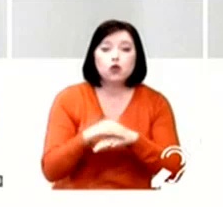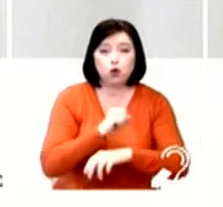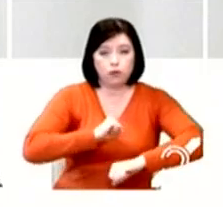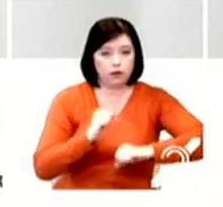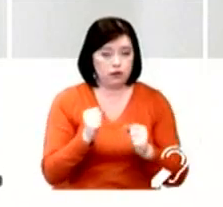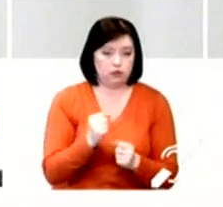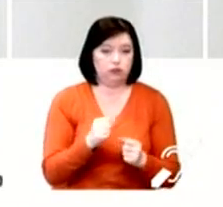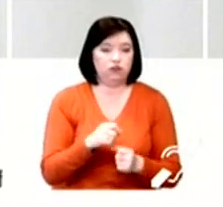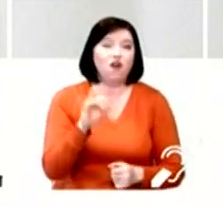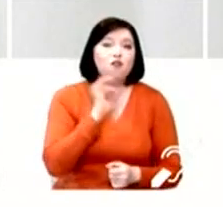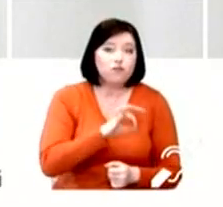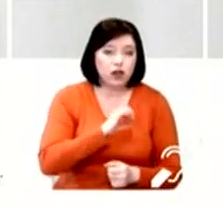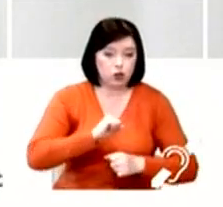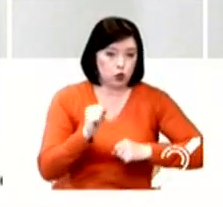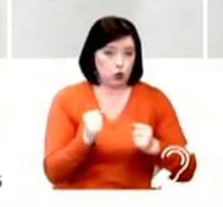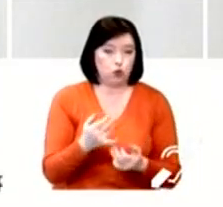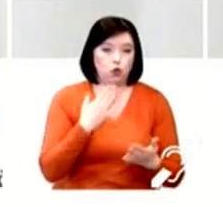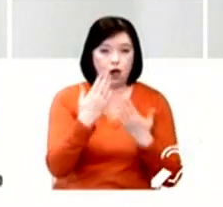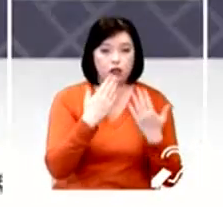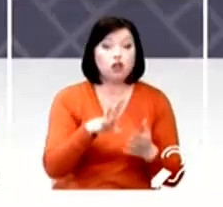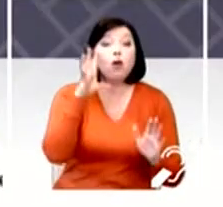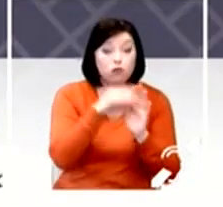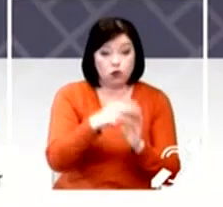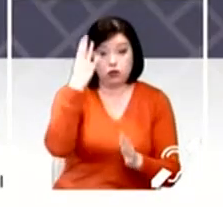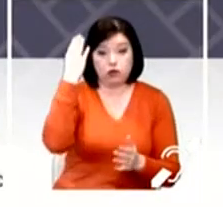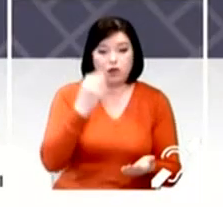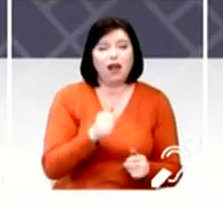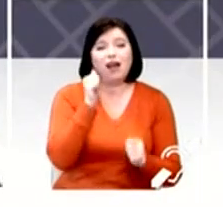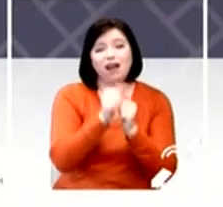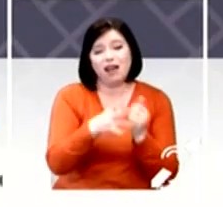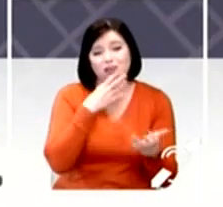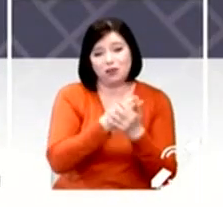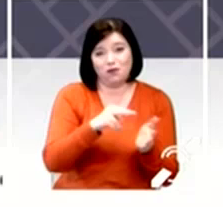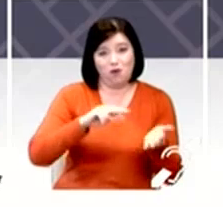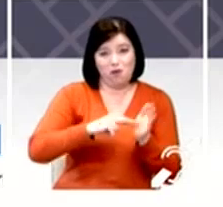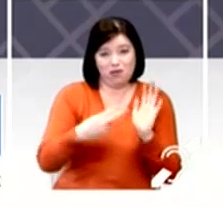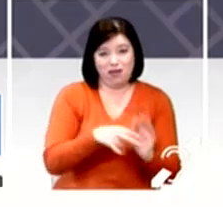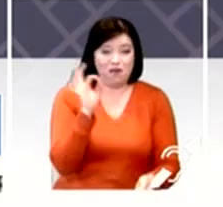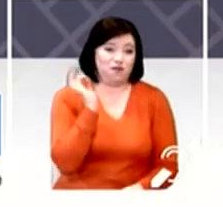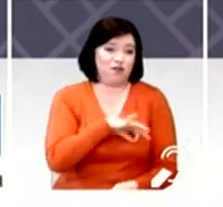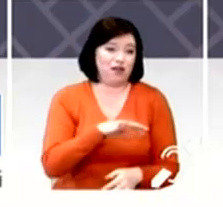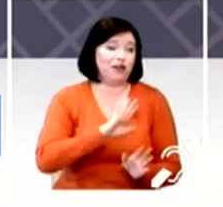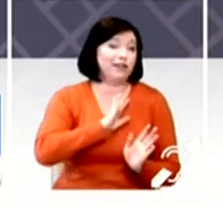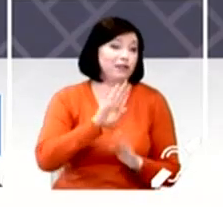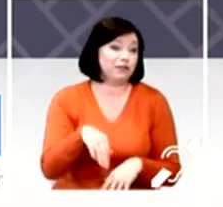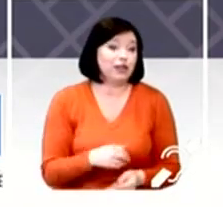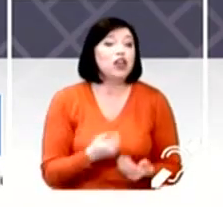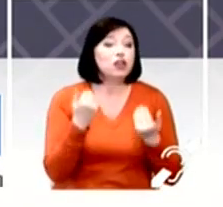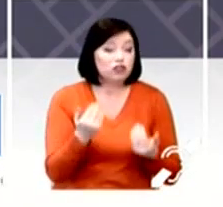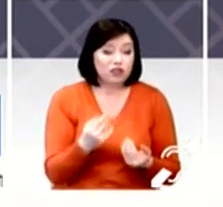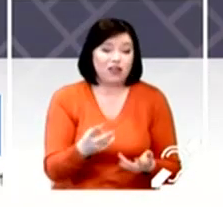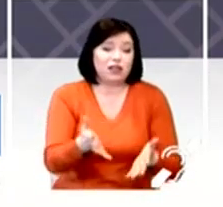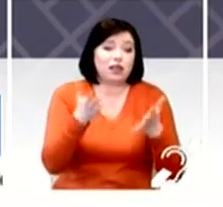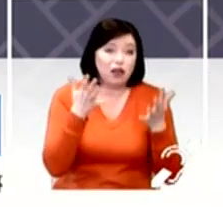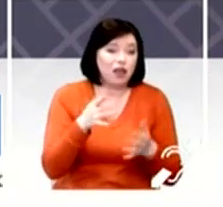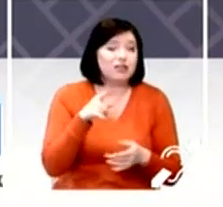добрососедских, взаимовыгодных отношений, в том числе с Молдавией. Фикари купланули лор. Acum, evident că nu o